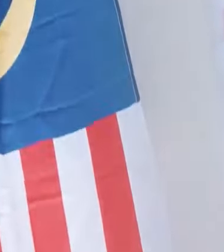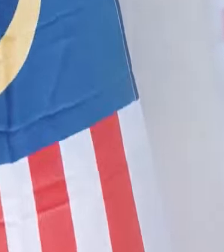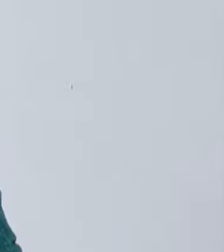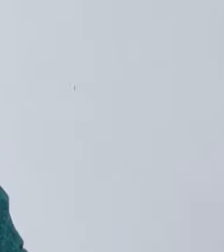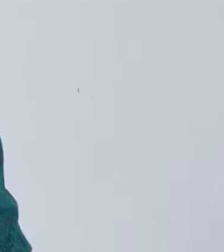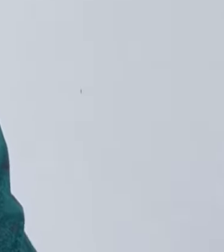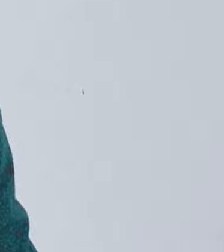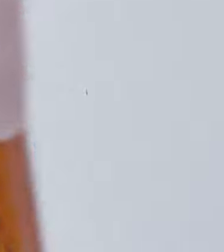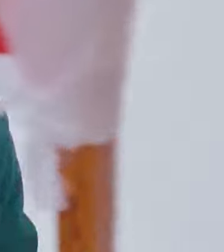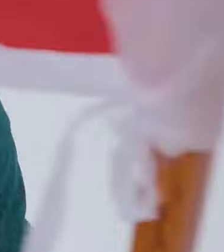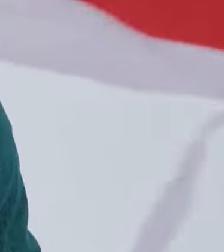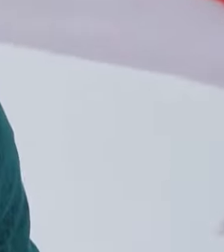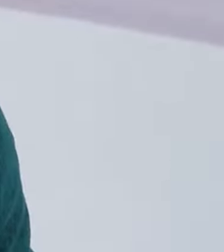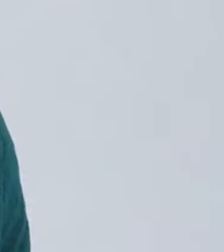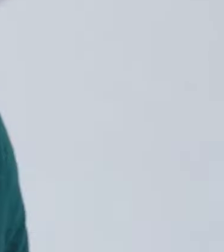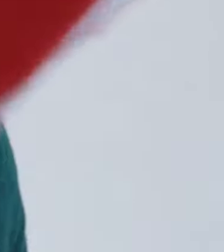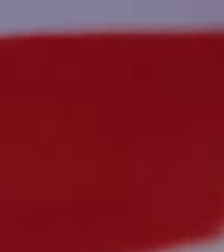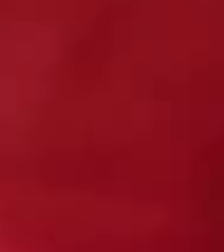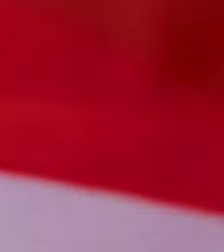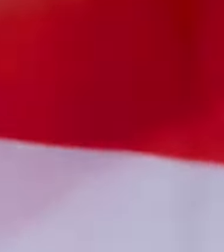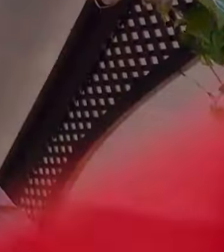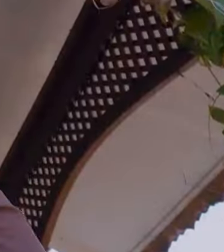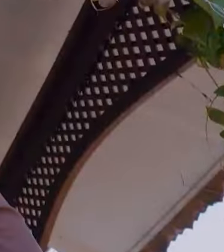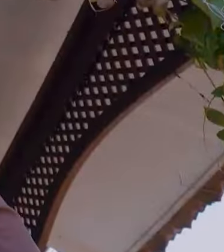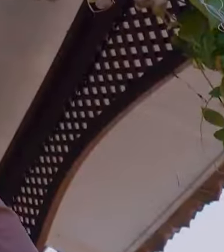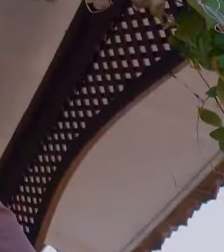Gelorakan semangat patriotik.